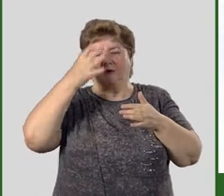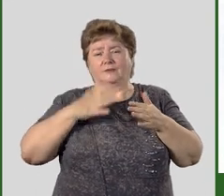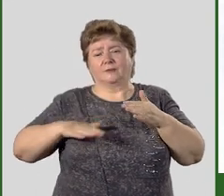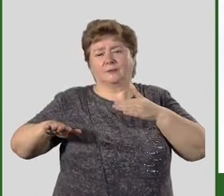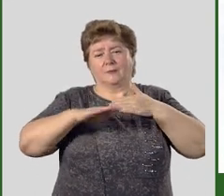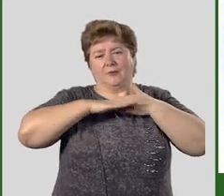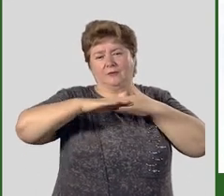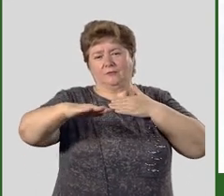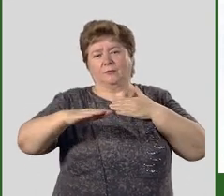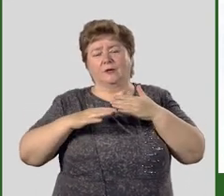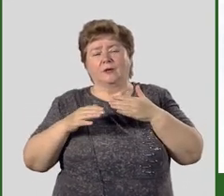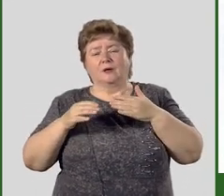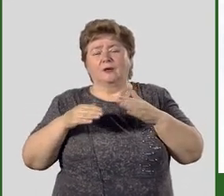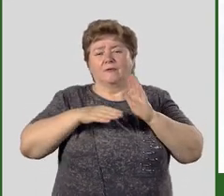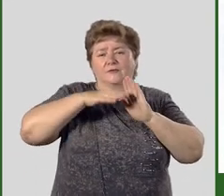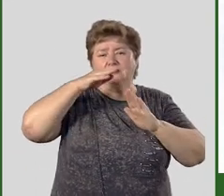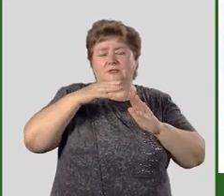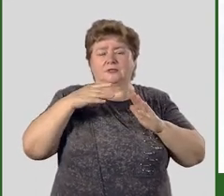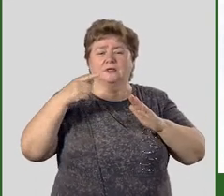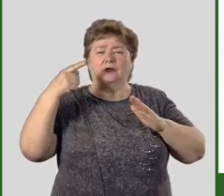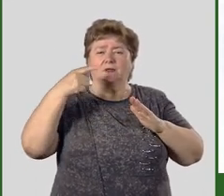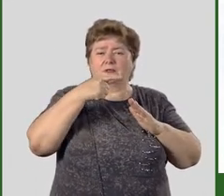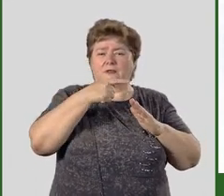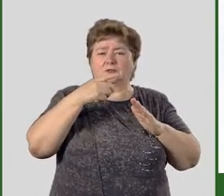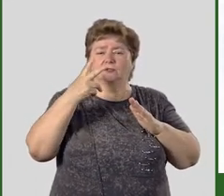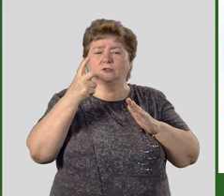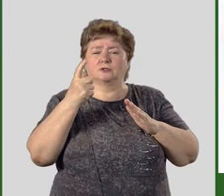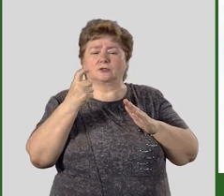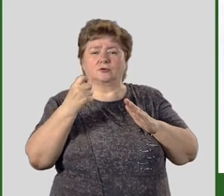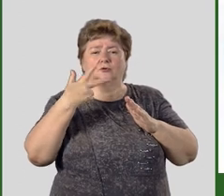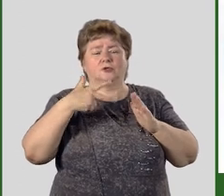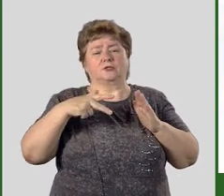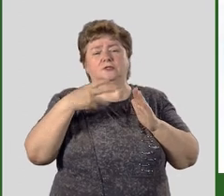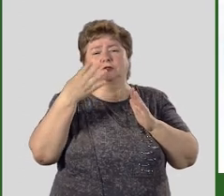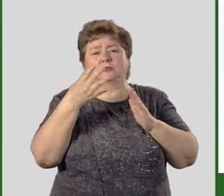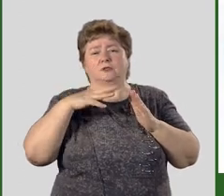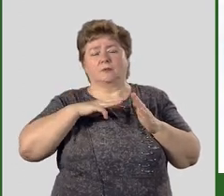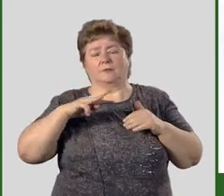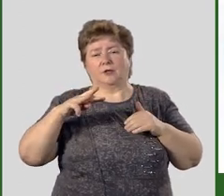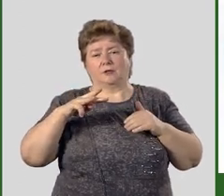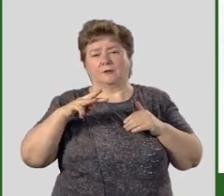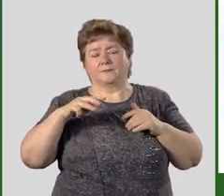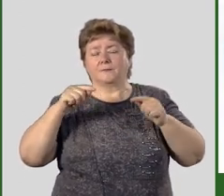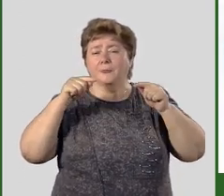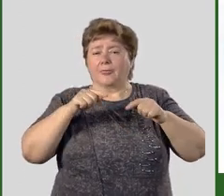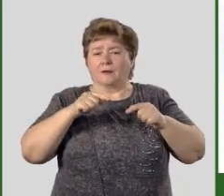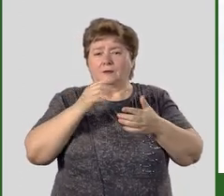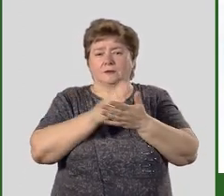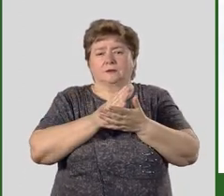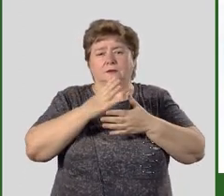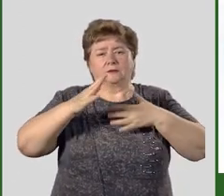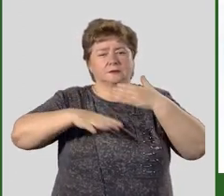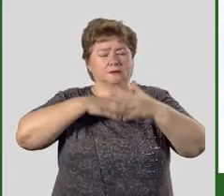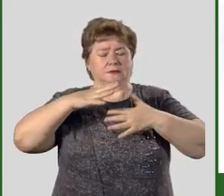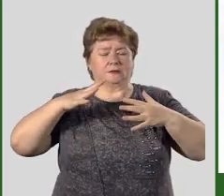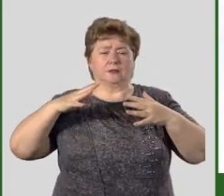восточно-африканской платформы на высоте 1134 метра. Здесь бывают шторма